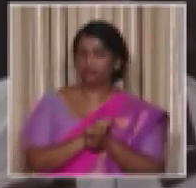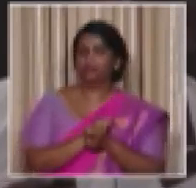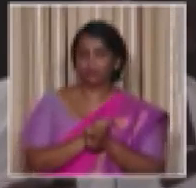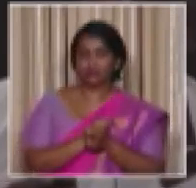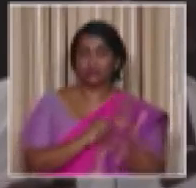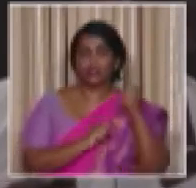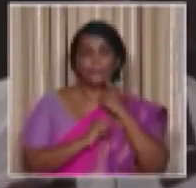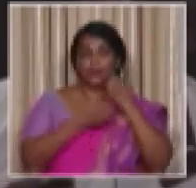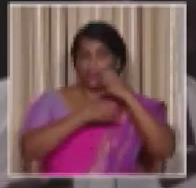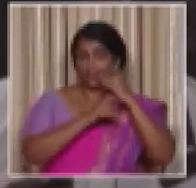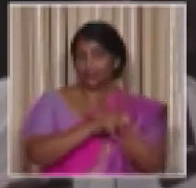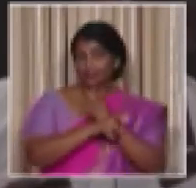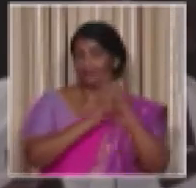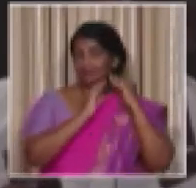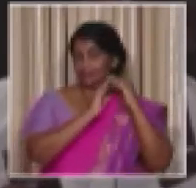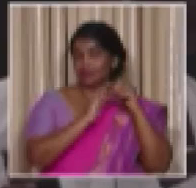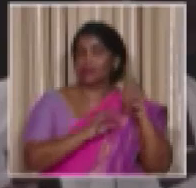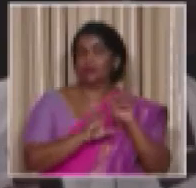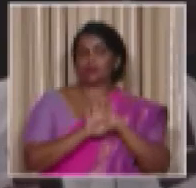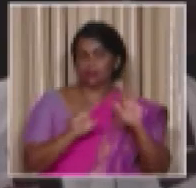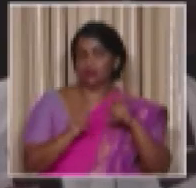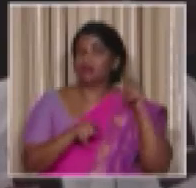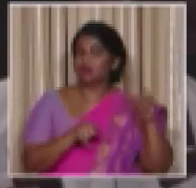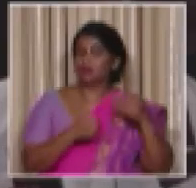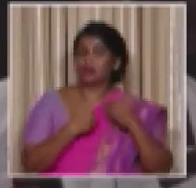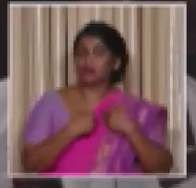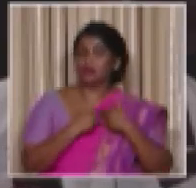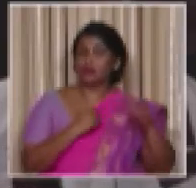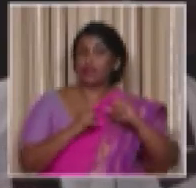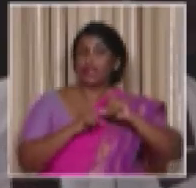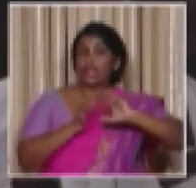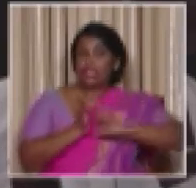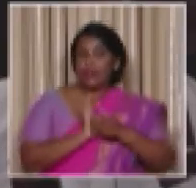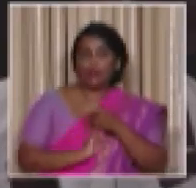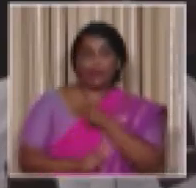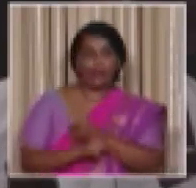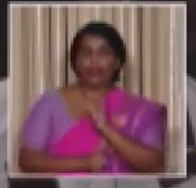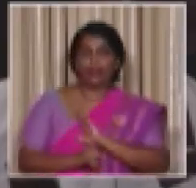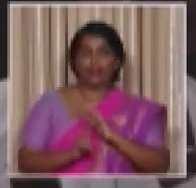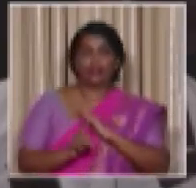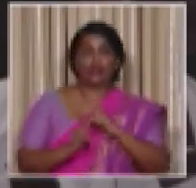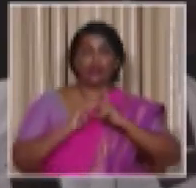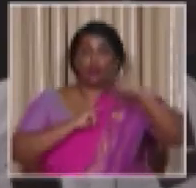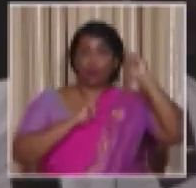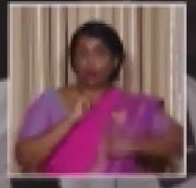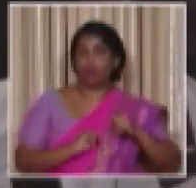colleges of education 19 ගොත් කළා එතකොට අපි ඉදිරි එතකොට අපෙන් බිහි වෙන්නේ ඩිප්ලෝමා ධාරින් නෙවෙයි බීඑඩ් උපාධි